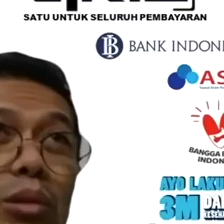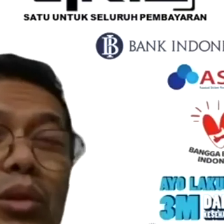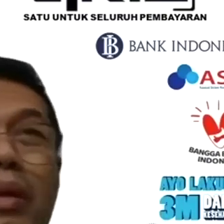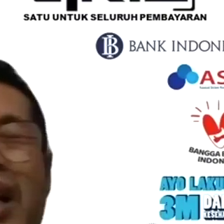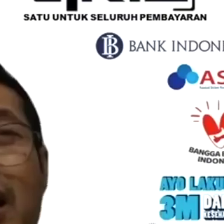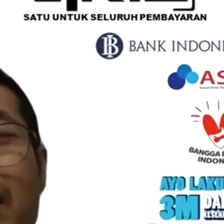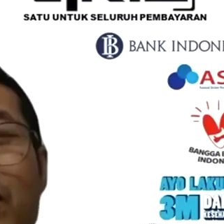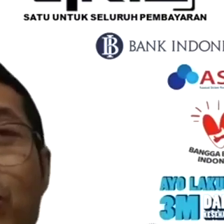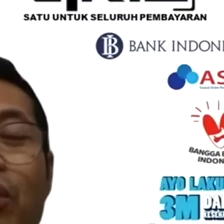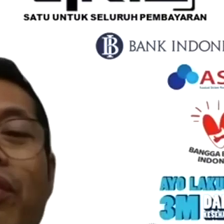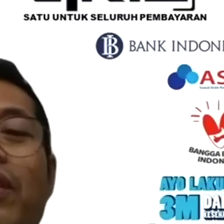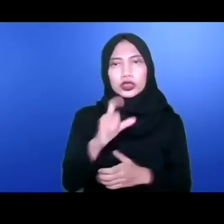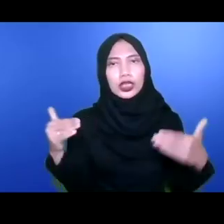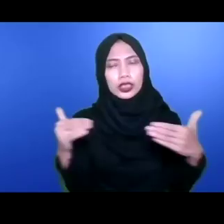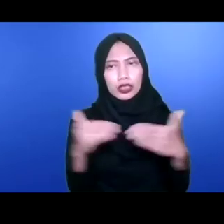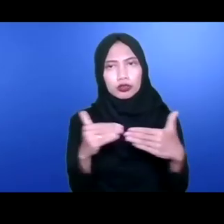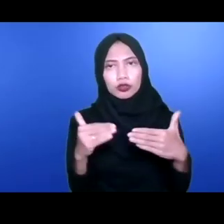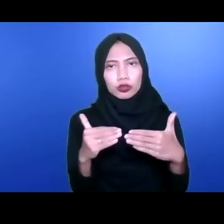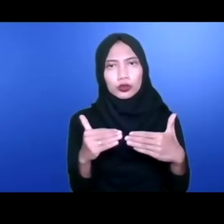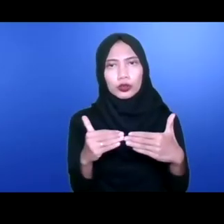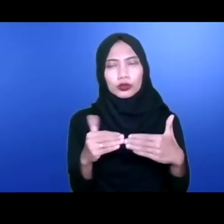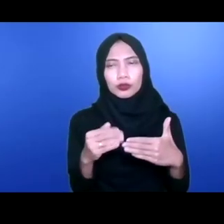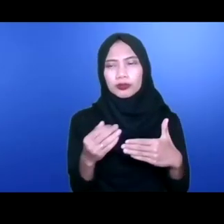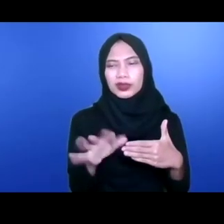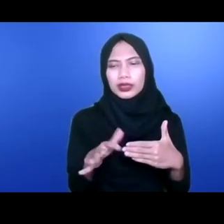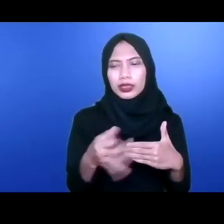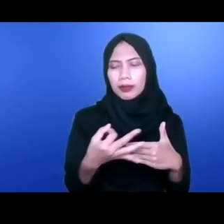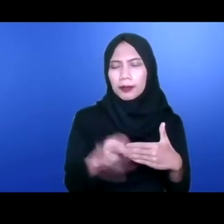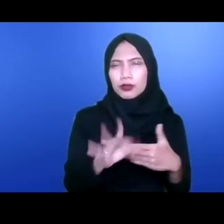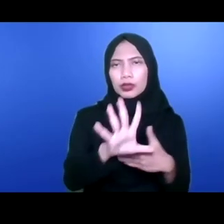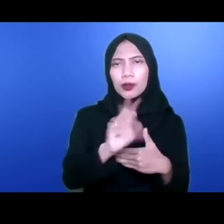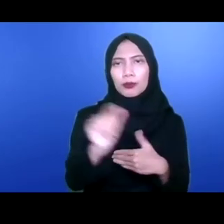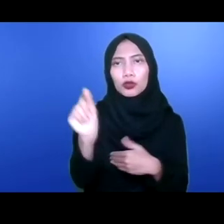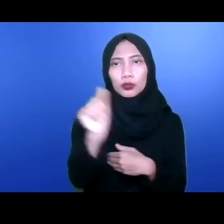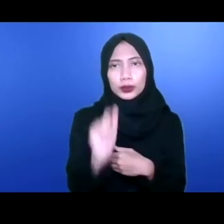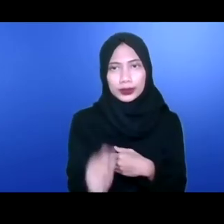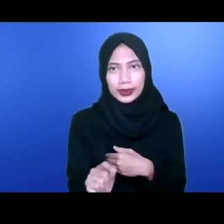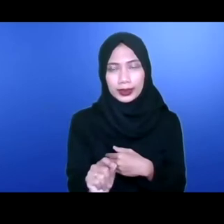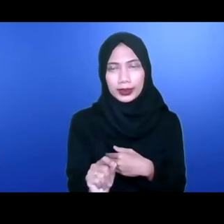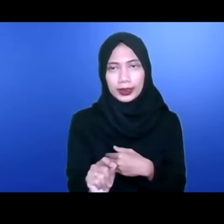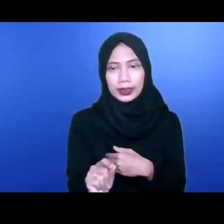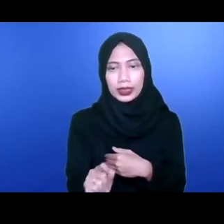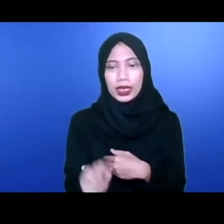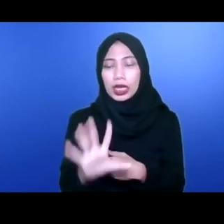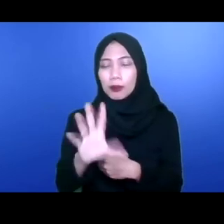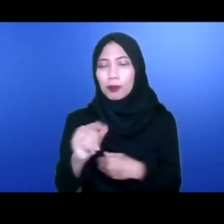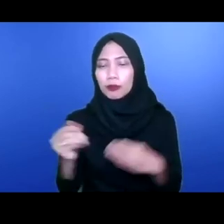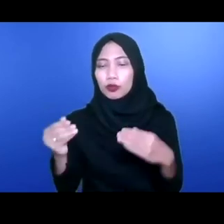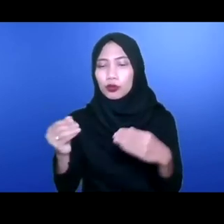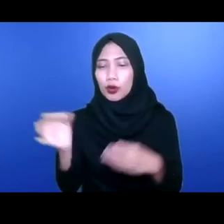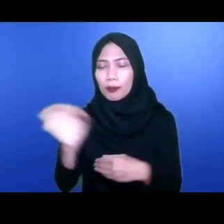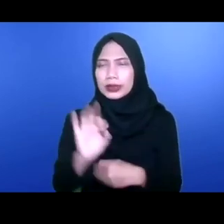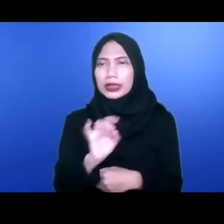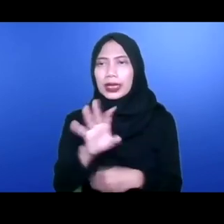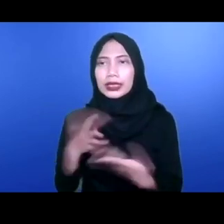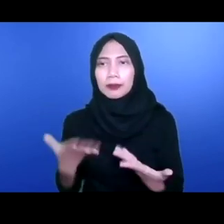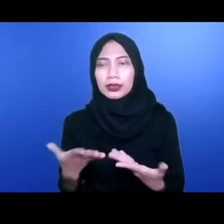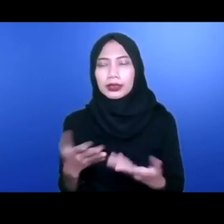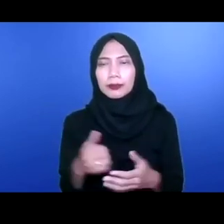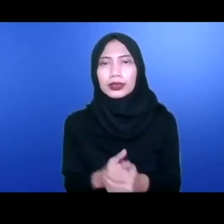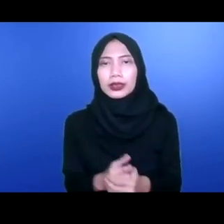cocok untuk mereka, itu baru 50%. 50% berikutnya adalah strategi campaign. Bukan edukasi